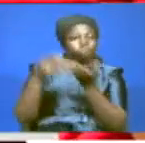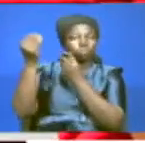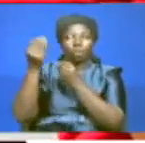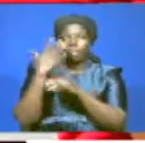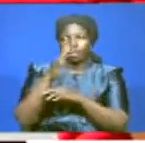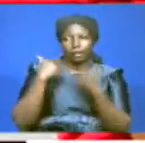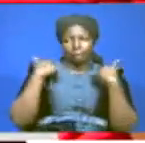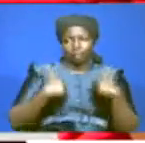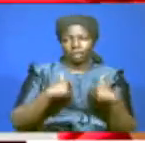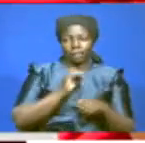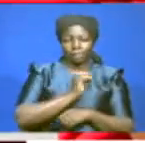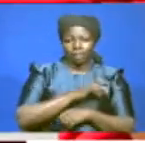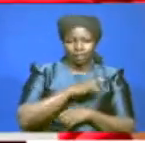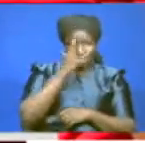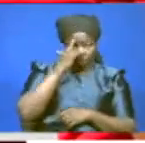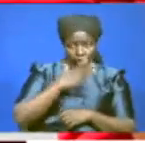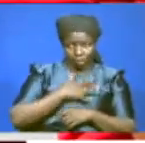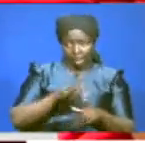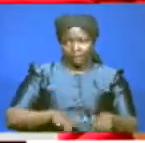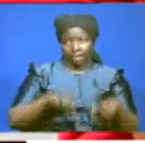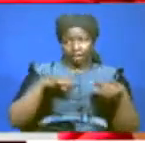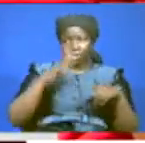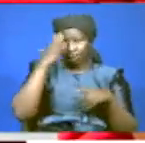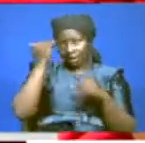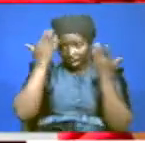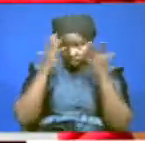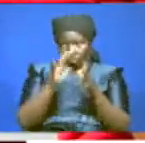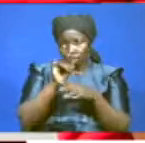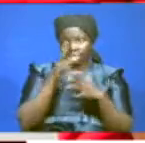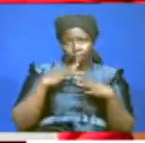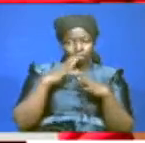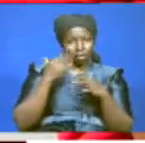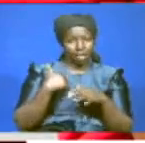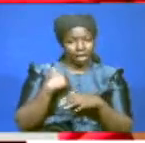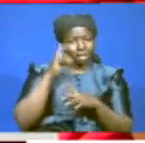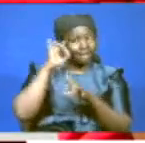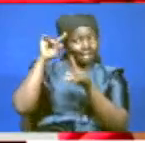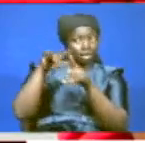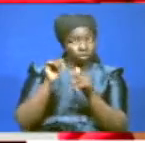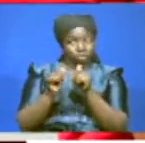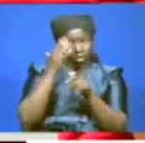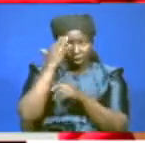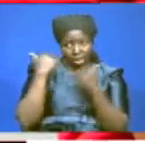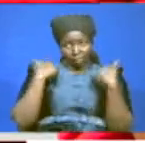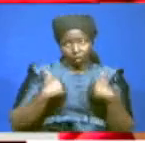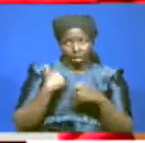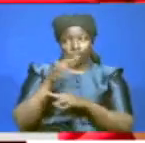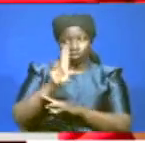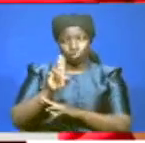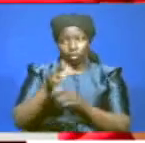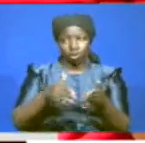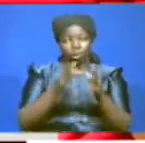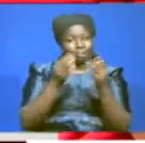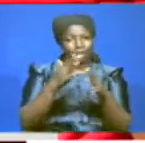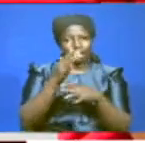maisha yangu. Manake sijui hao watu walikuwa na nia gani. Mimi nimetumia barabara miaka mingi, nimeendesha gari miaka